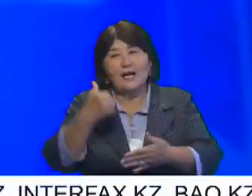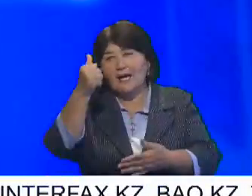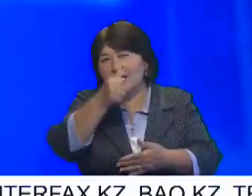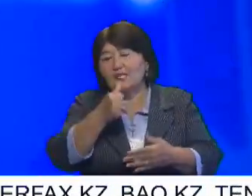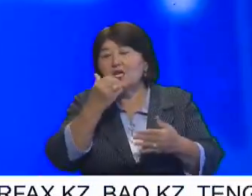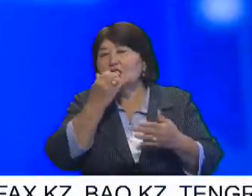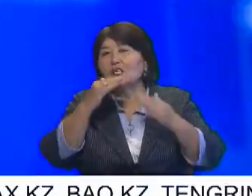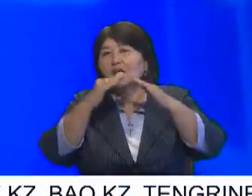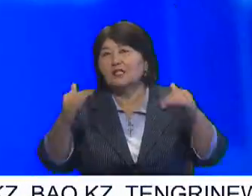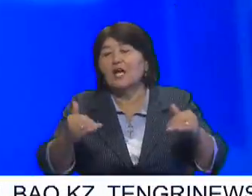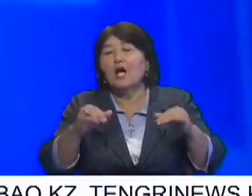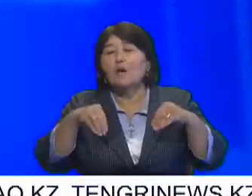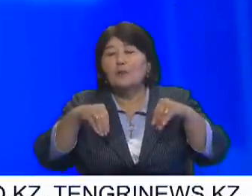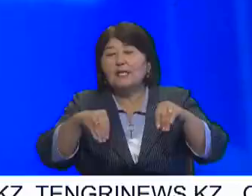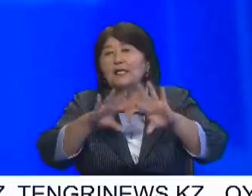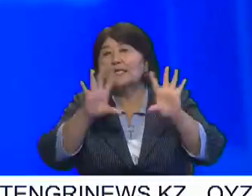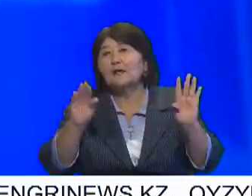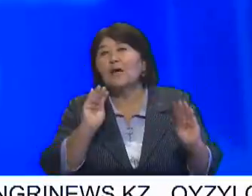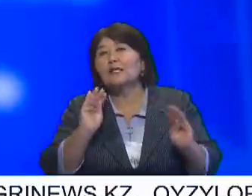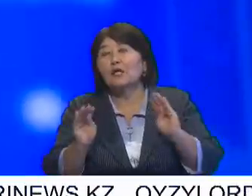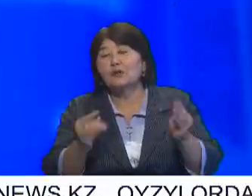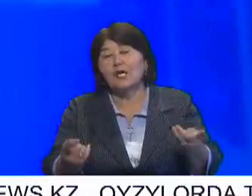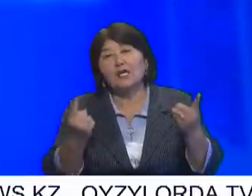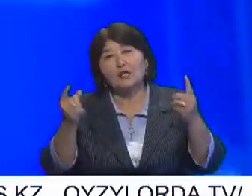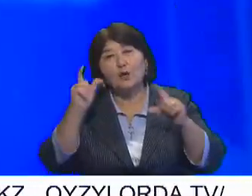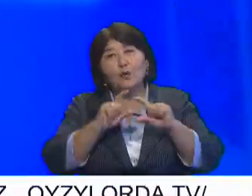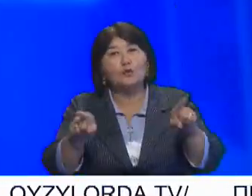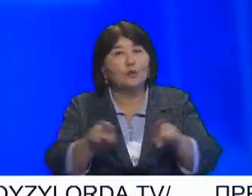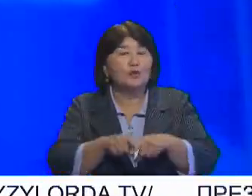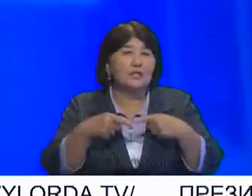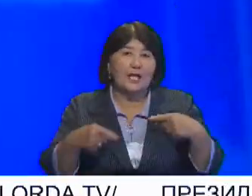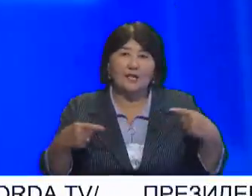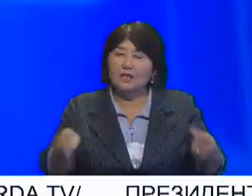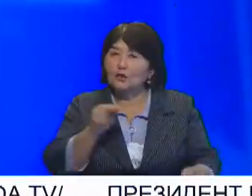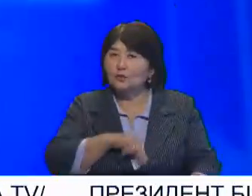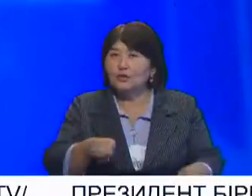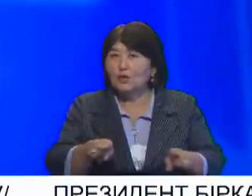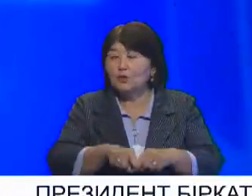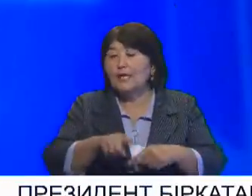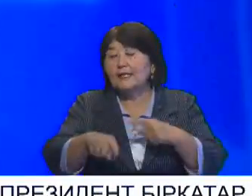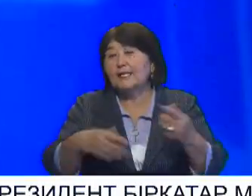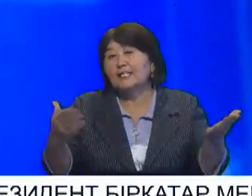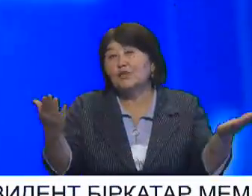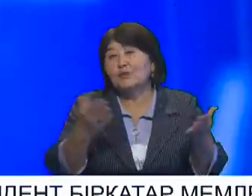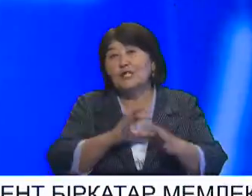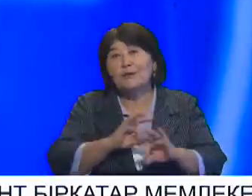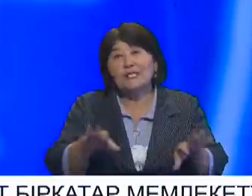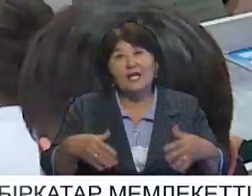жылыжай салынып, ботаникалық бақ абаттандырылуда. Іргелі оқу орындағы осы және өзге де жұмыстар туралы келесі